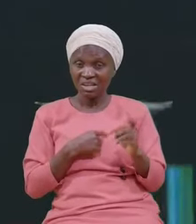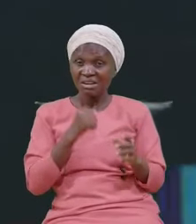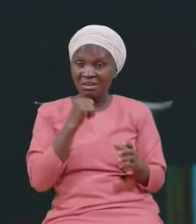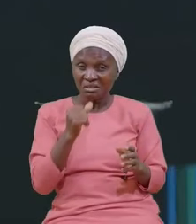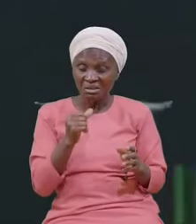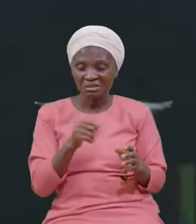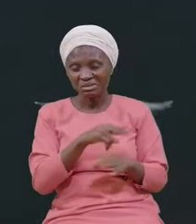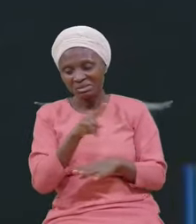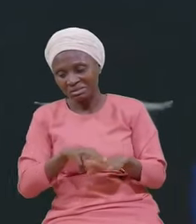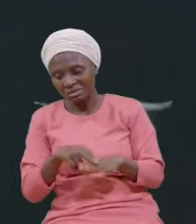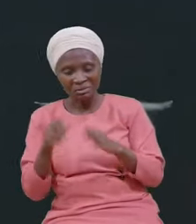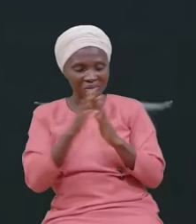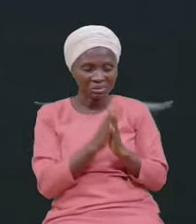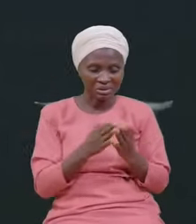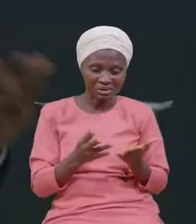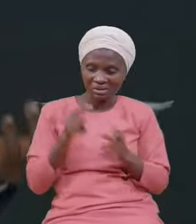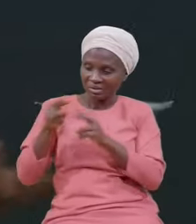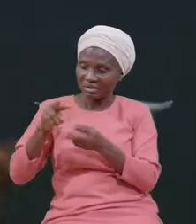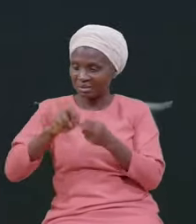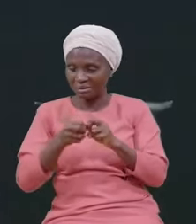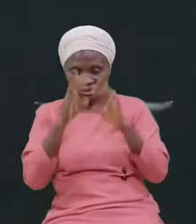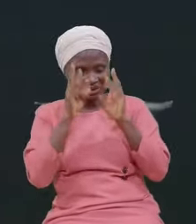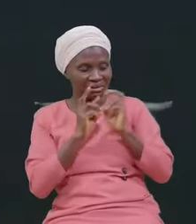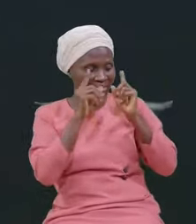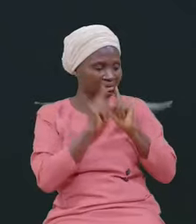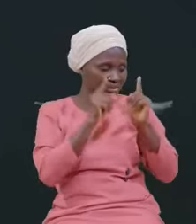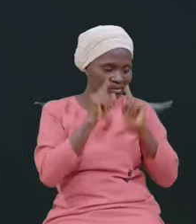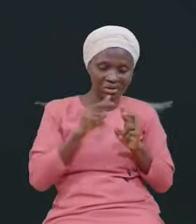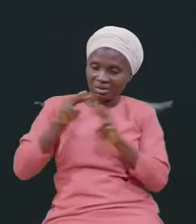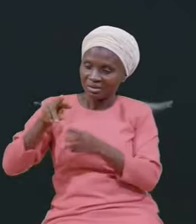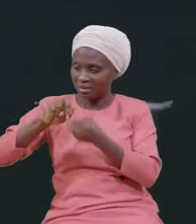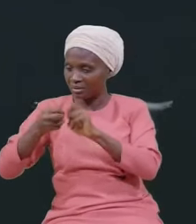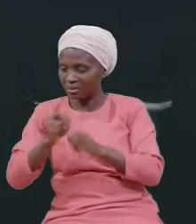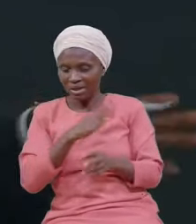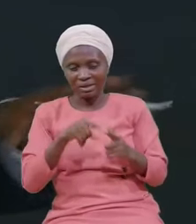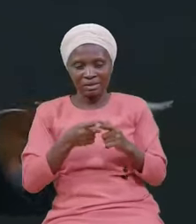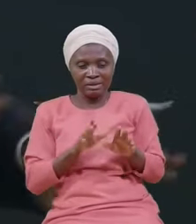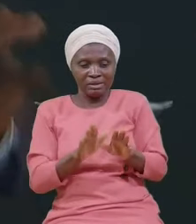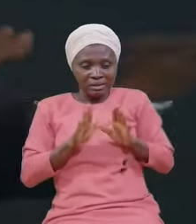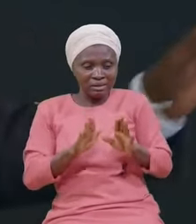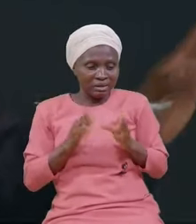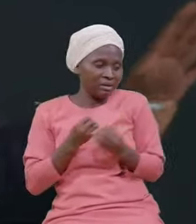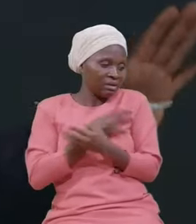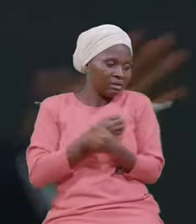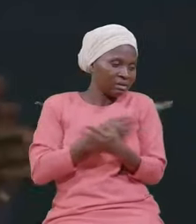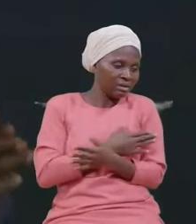tu vois les problèmes, on pleure, on voit les problèmes, on crie, on voit les problèmes. Et c'est comme si,